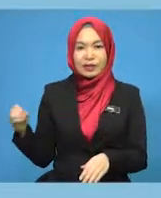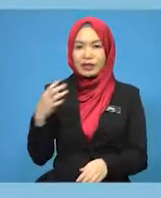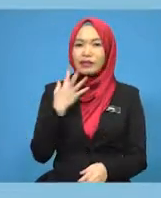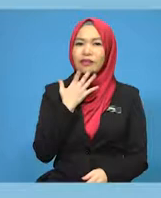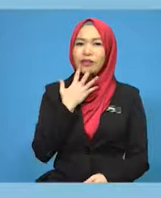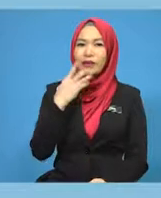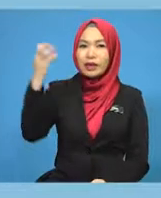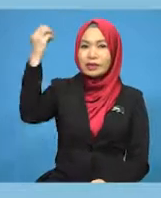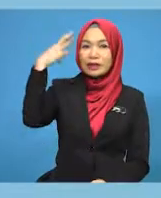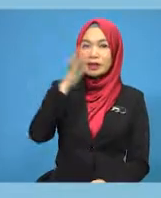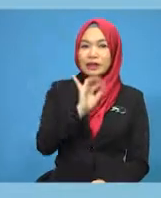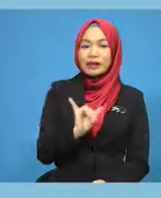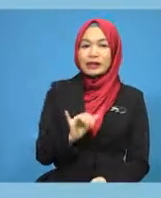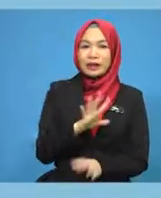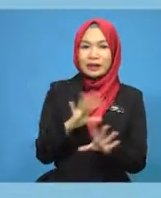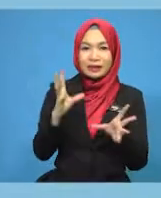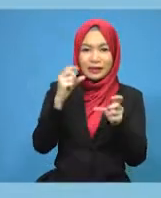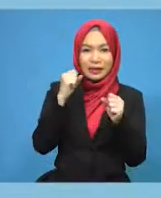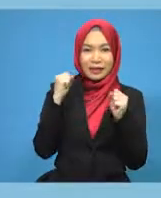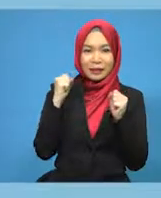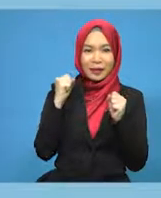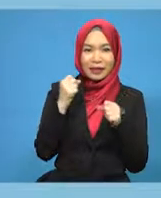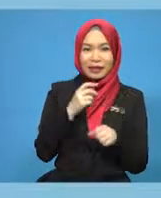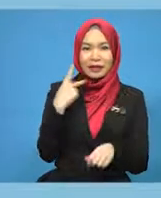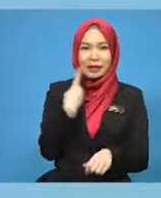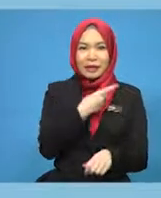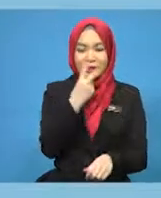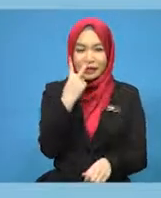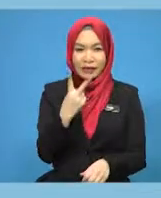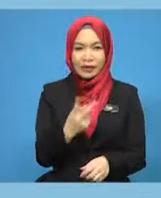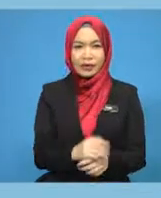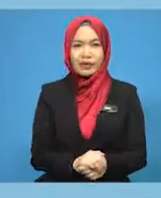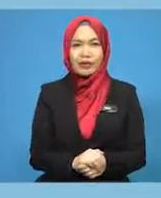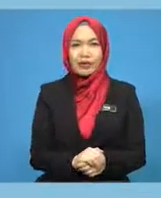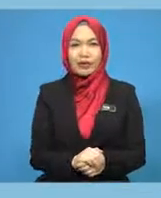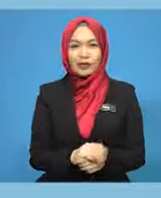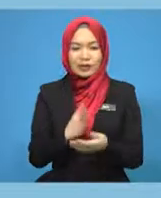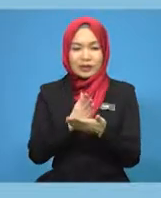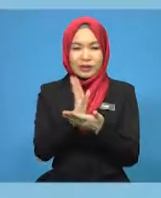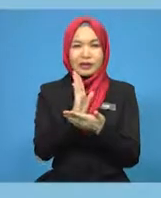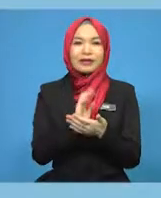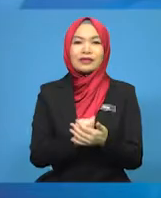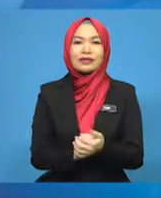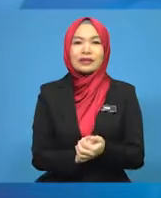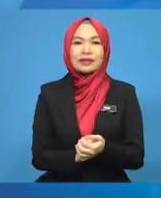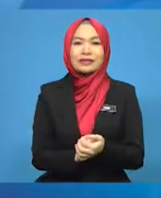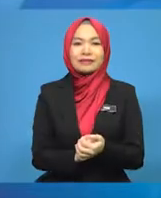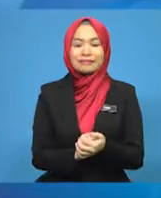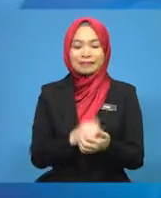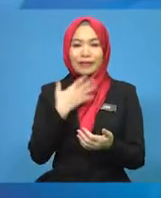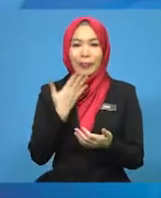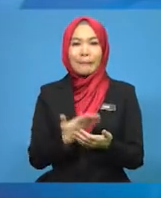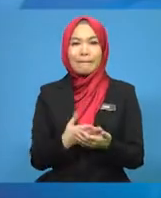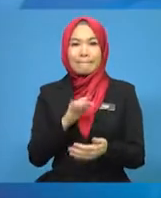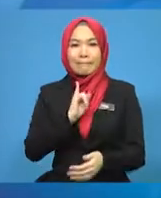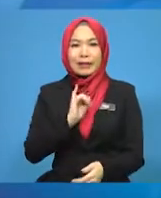diserap tersebut akan dipantul masuk ke dalam mata kita secara terus. Baiklah,